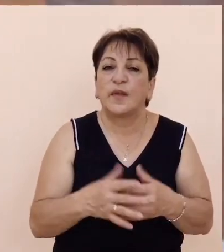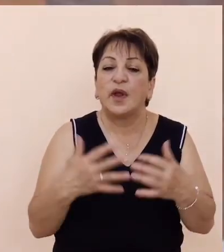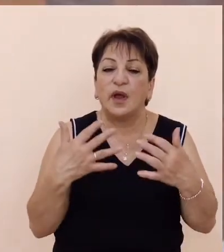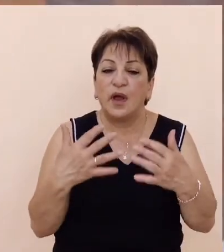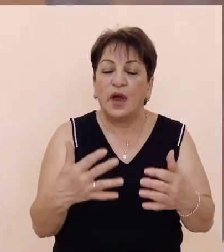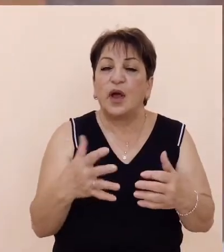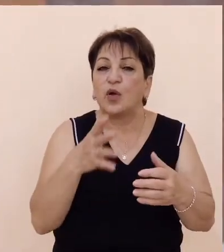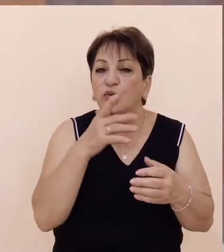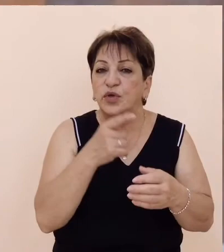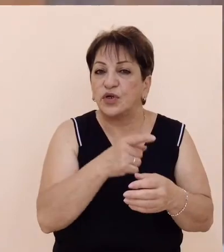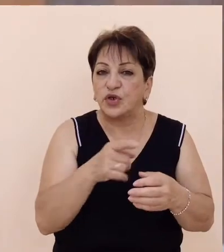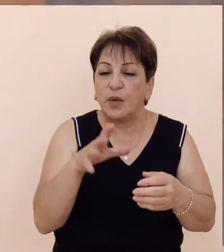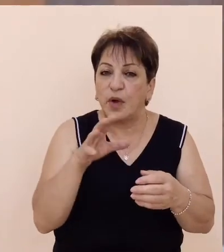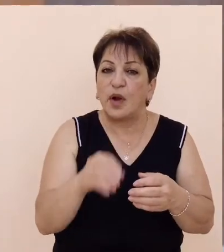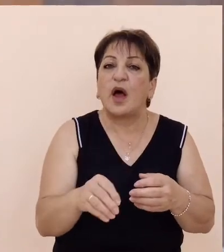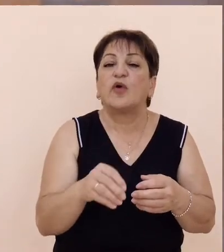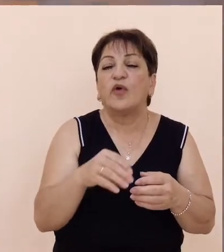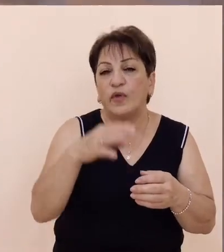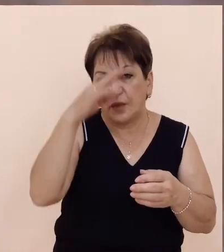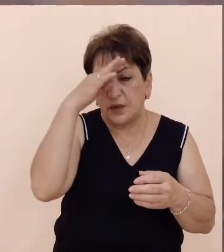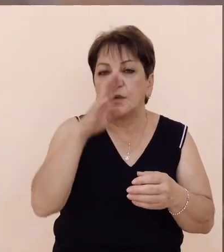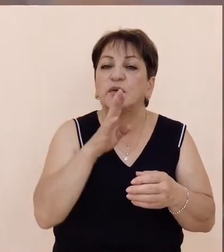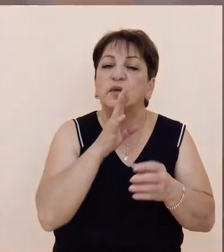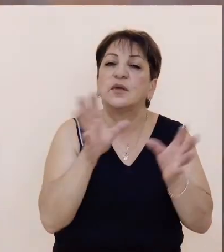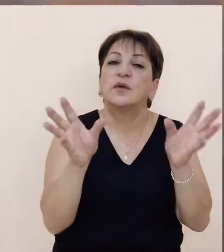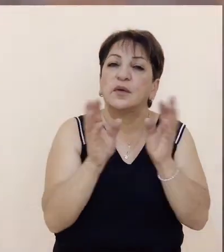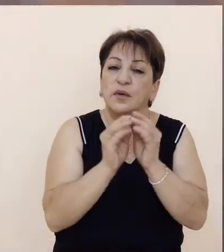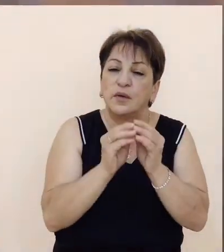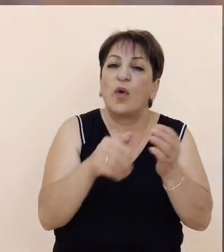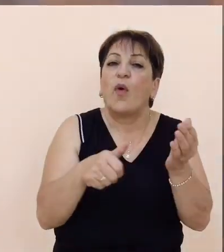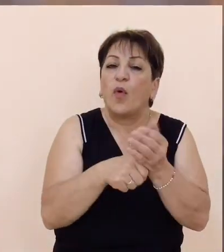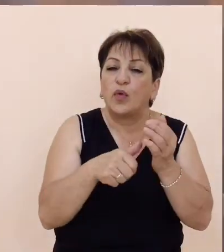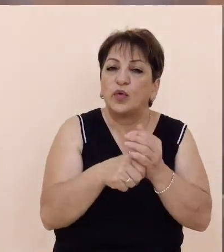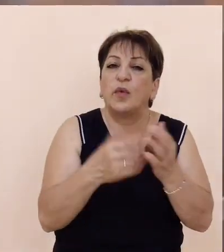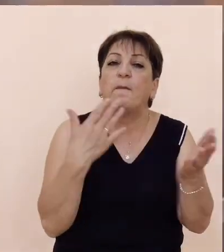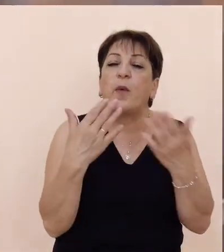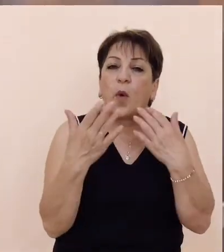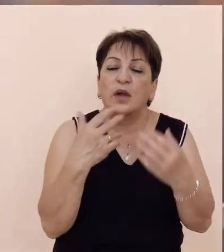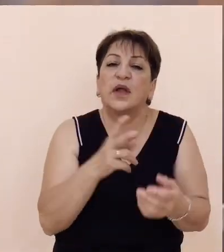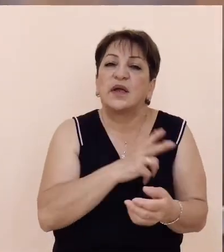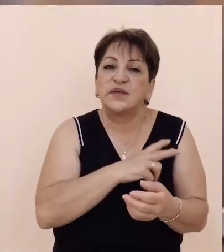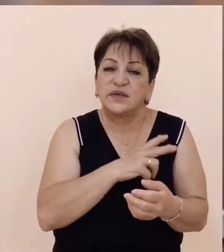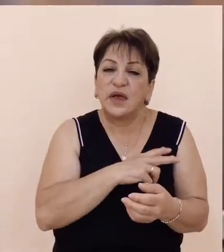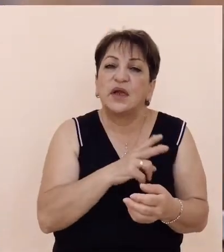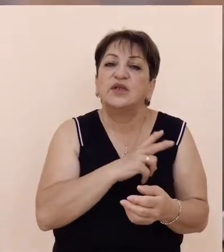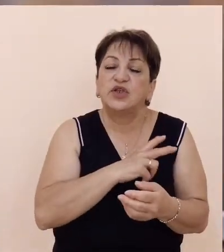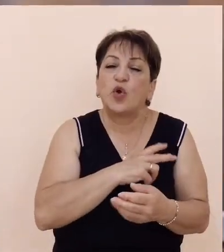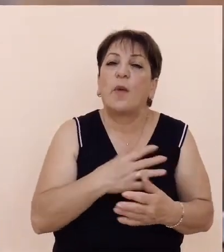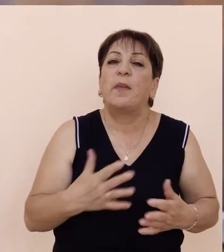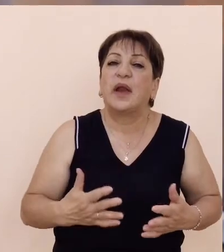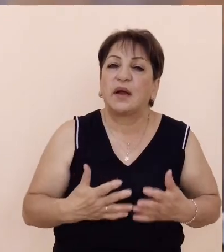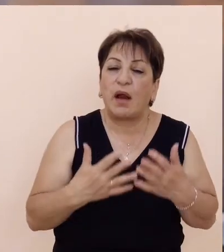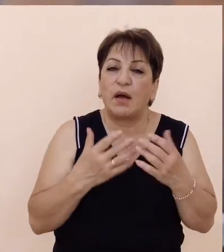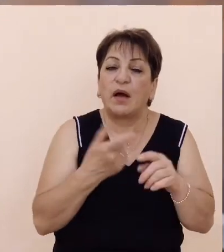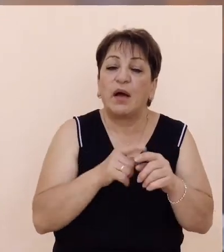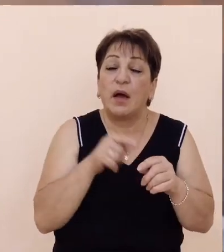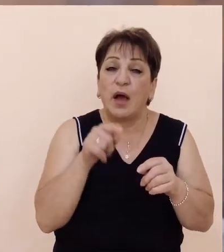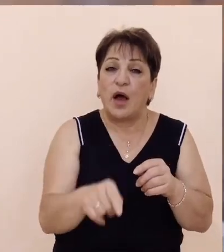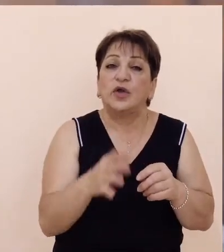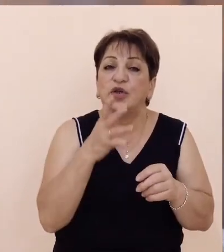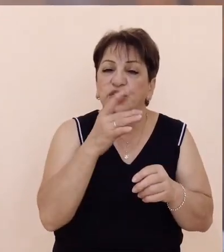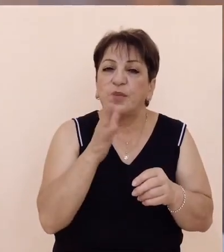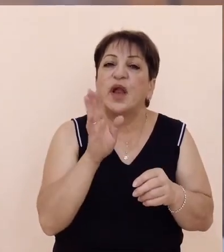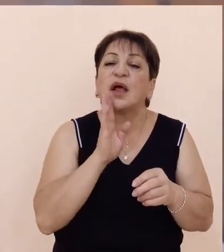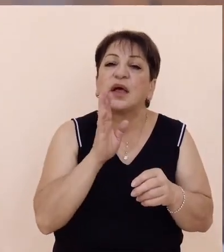Հղիության ընթացքում սեռական կյանքը օգնում է ամուսիններին պահպանել փոխադարձ սերն ու սիրո բերկրանքը։ Այս շրջանում